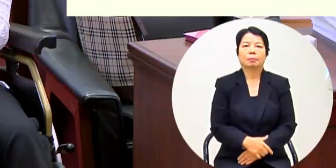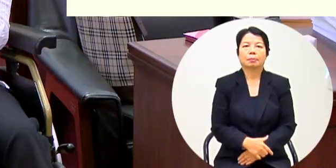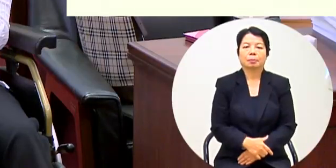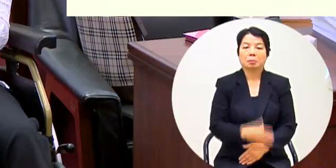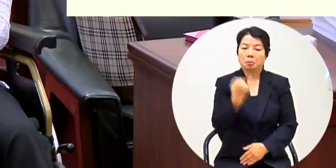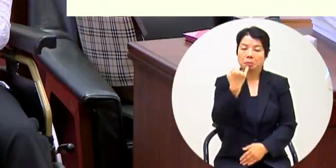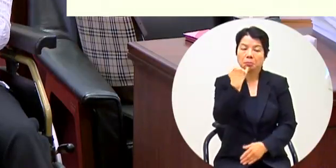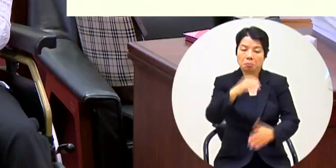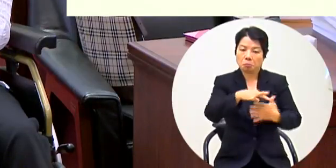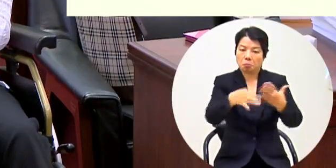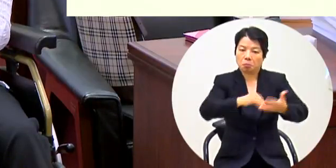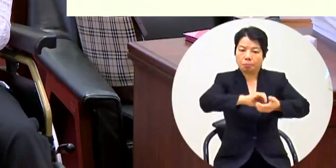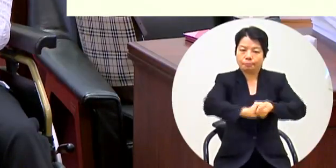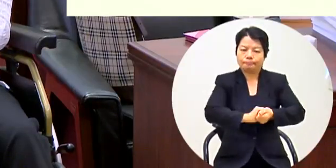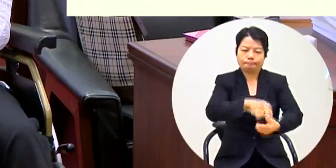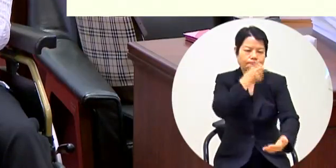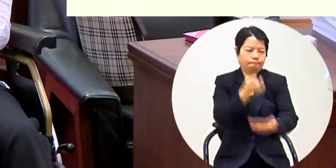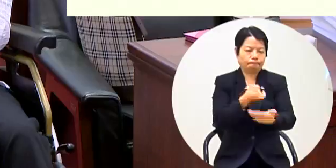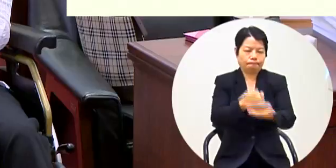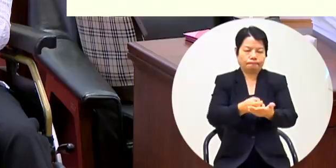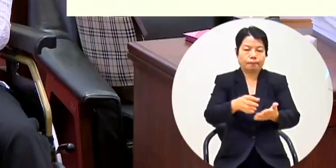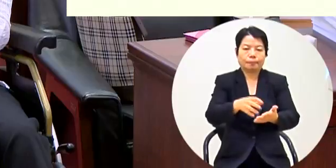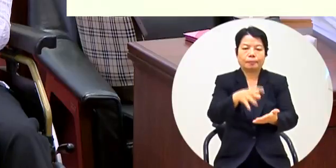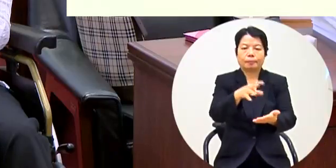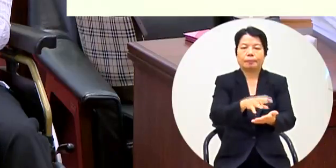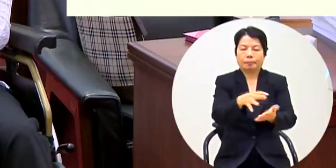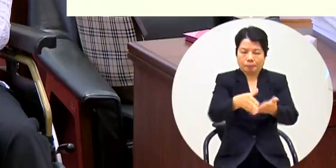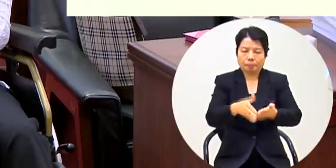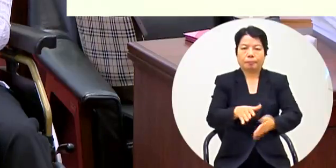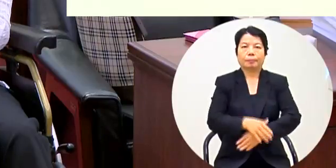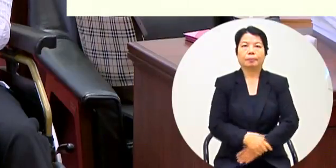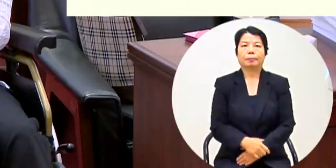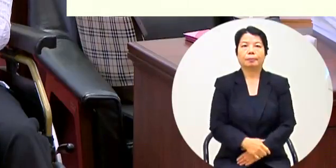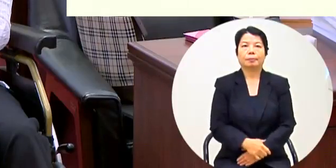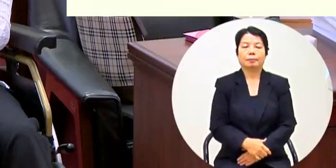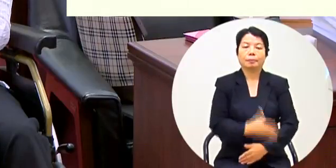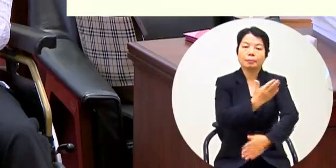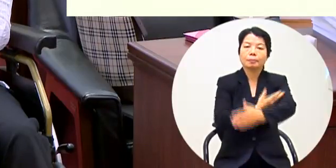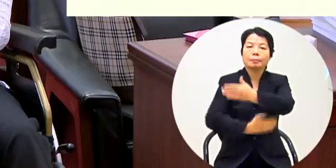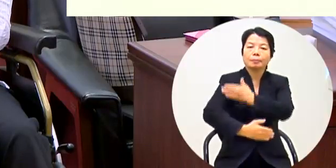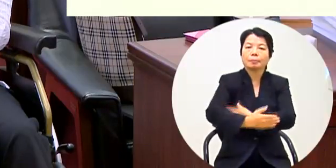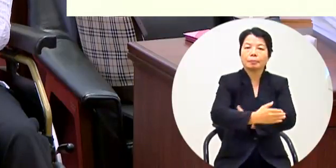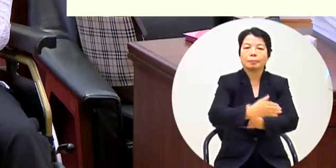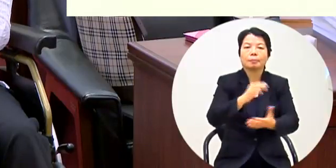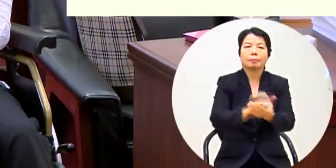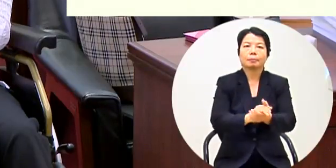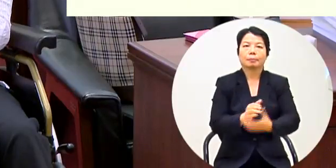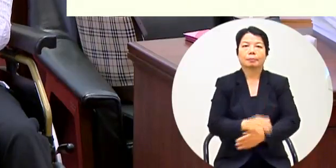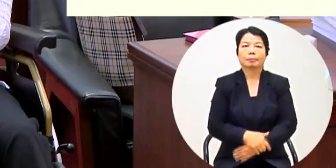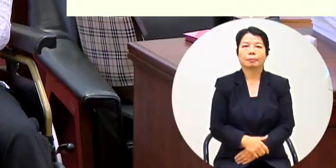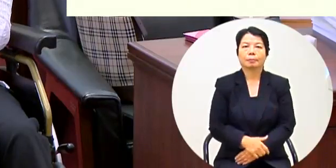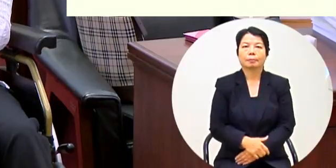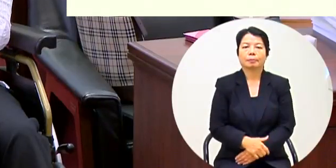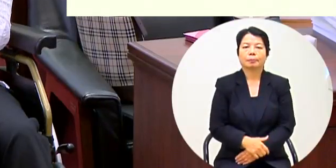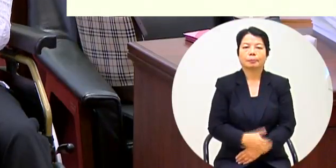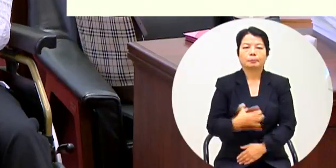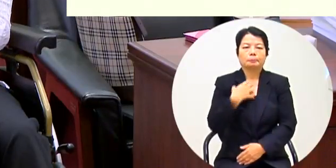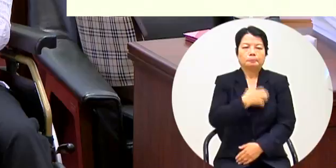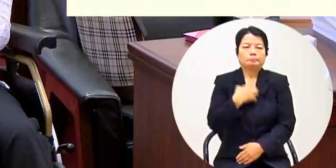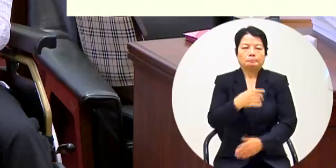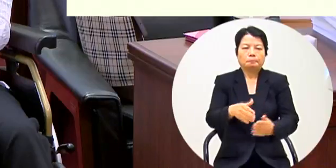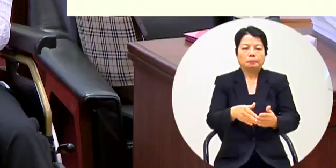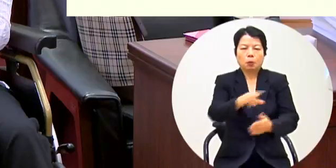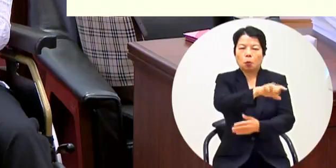行的问题。那我们身心障碍者其实常埋怨的就是说，你们为了防堵好一些汽机